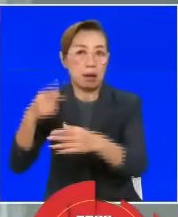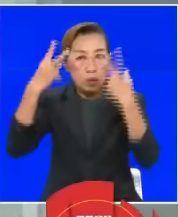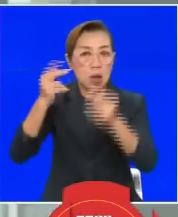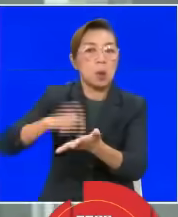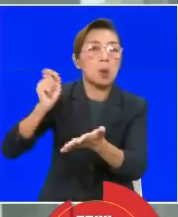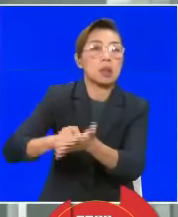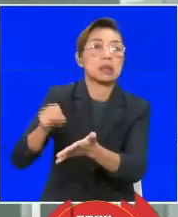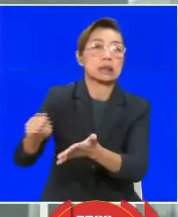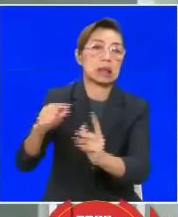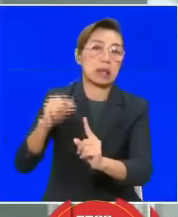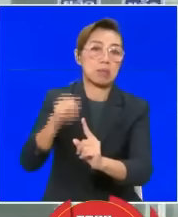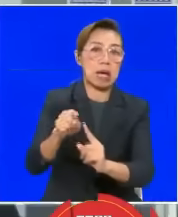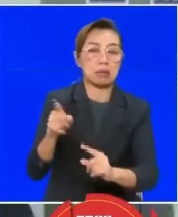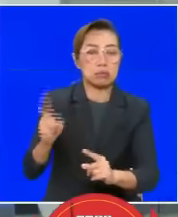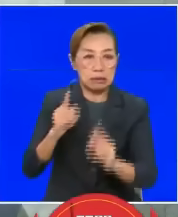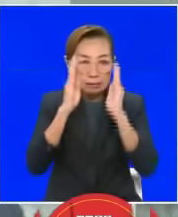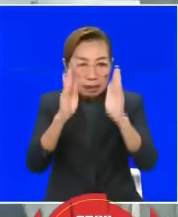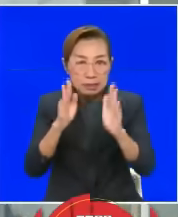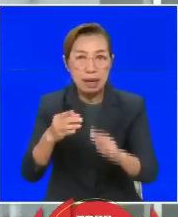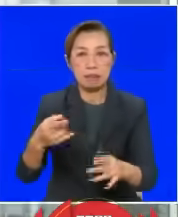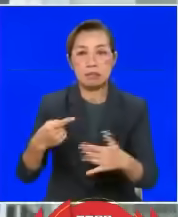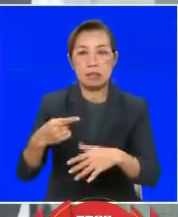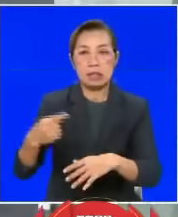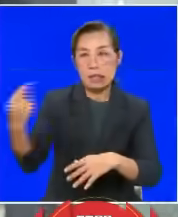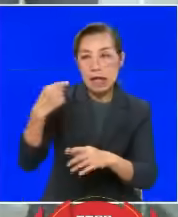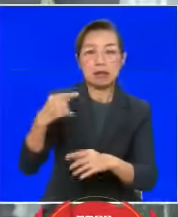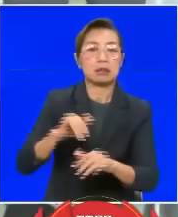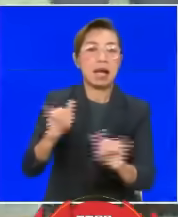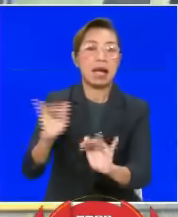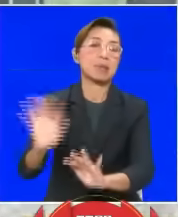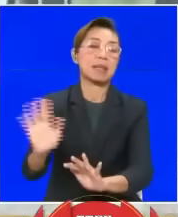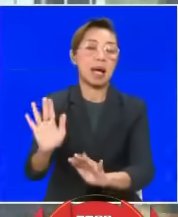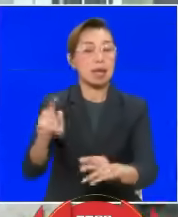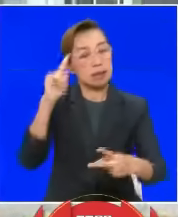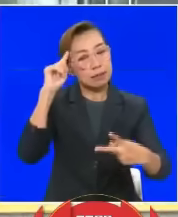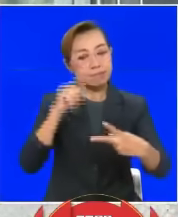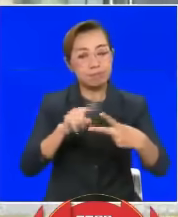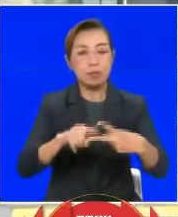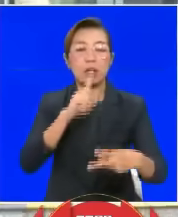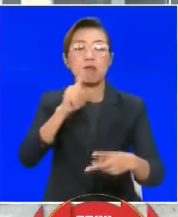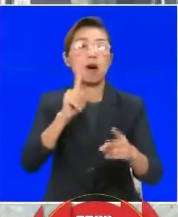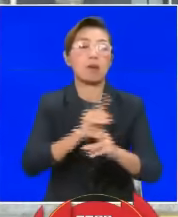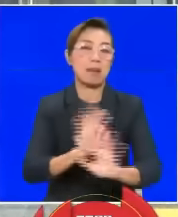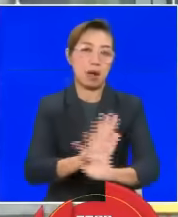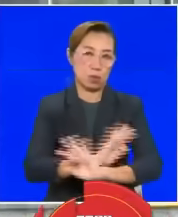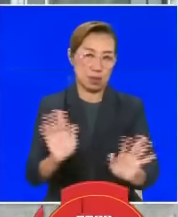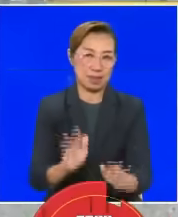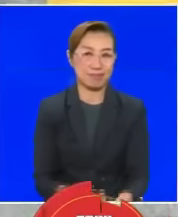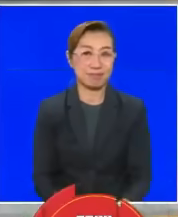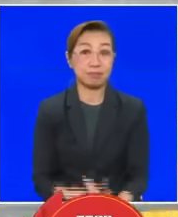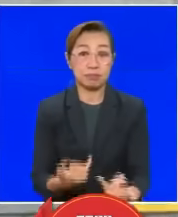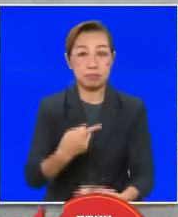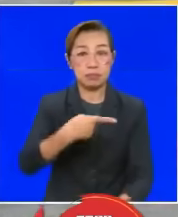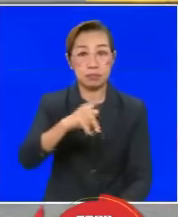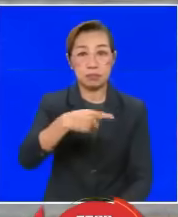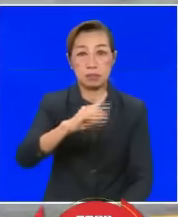ค่ะโดยในวันนี้นะคะพลตำรวจเอกสุรเชษฐหักพันรองผู้บัญชาการตำรวจแห่งชาติก็ได้เดินทางมายื่นหนังสือถึงคณะกรรมการป้องกัน